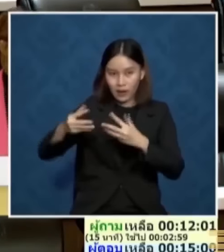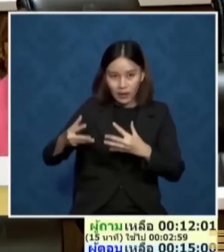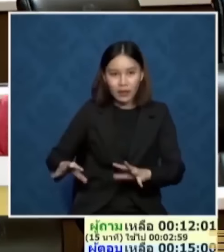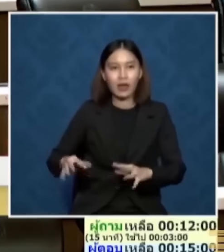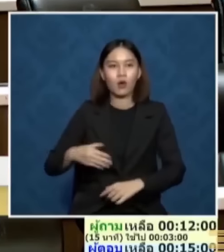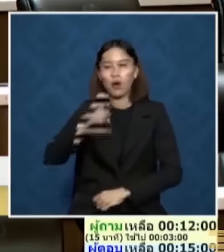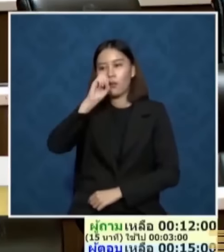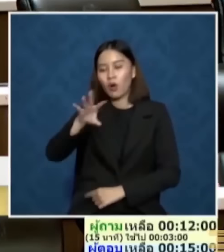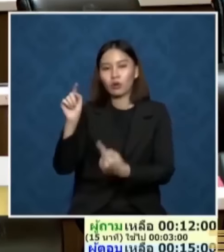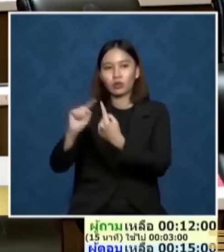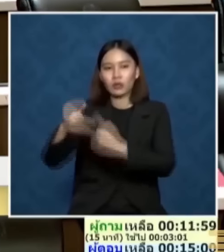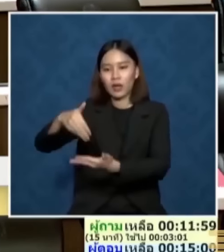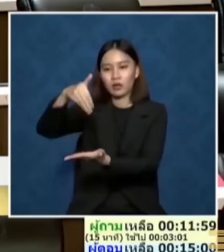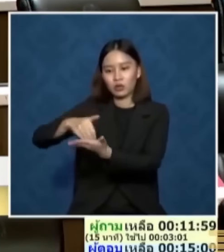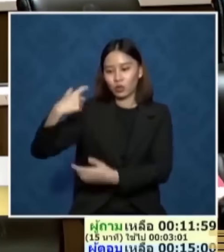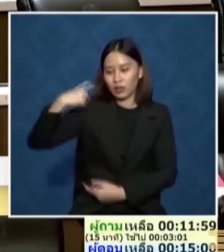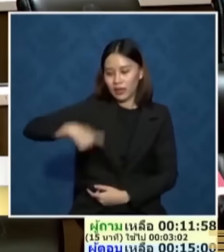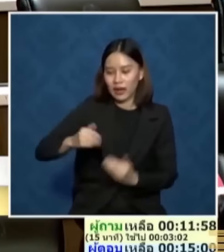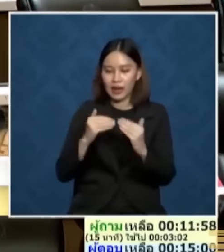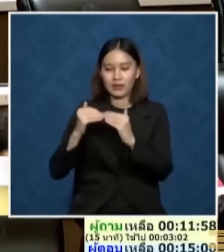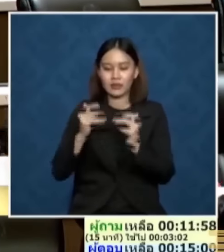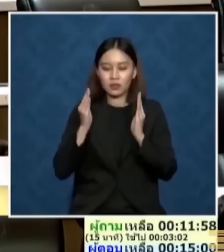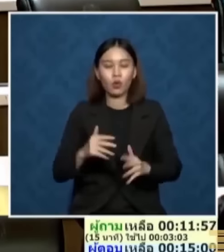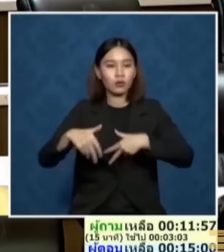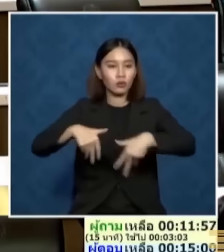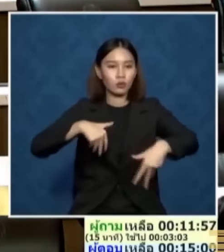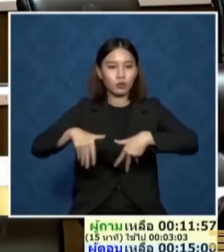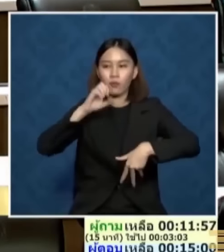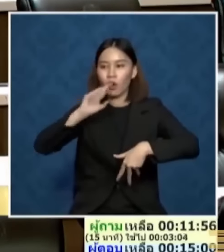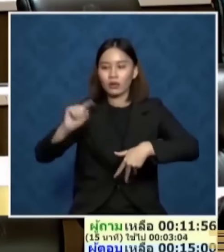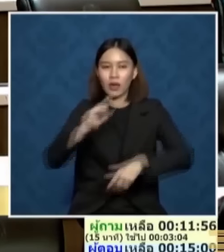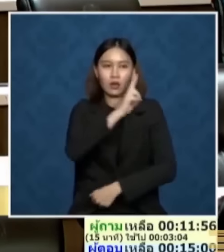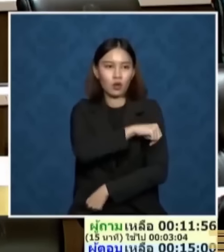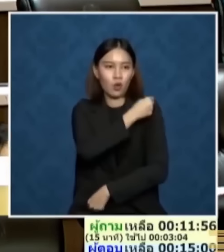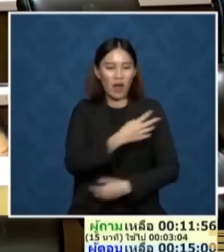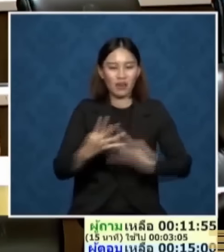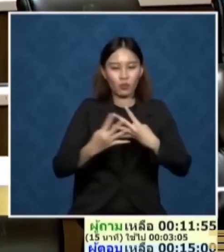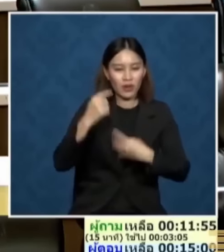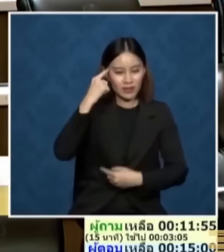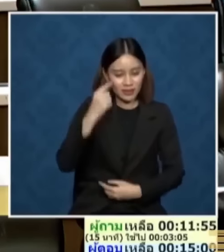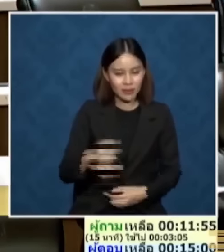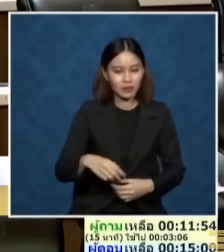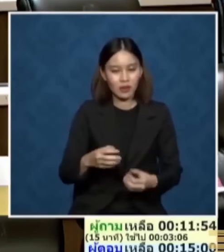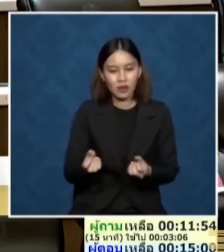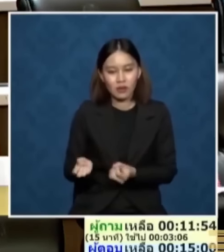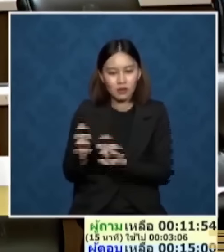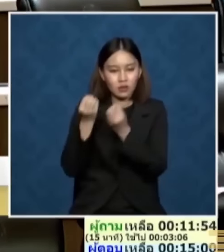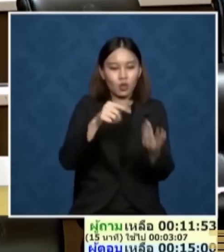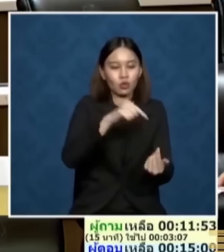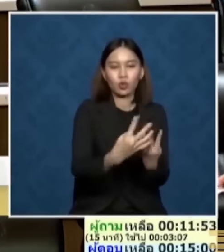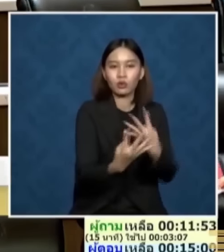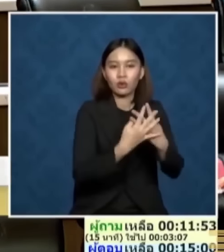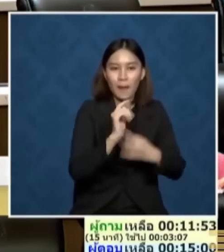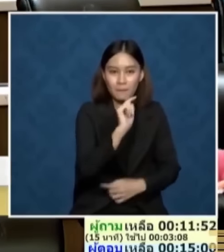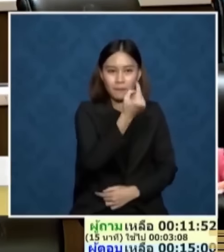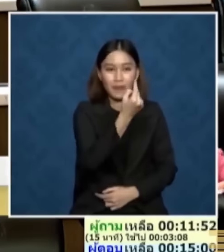ยเขาได้แจ้งกับศูนย์ทนายความเพื่อสิทธิมนุษยชนว่าโรงพยาบาลรัฐทานได้พยายามเร่งส่งตัวเขากลับเข้าสู่เรือนจำอีกร